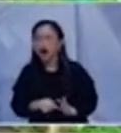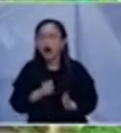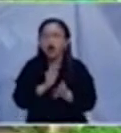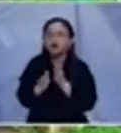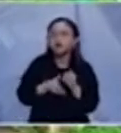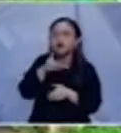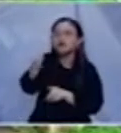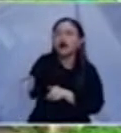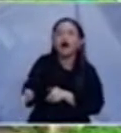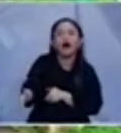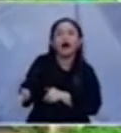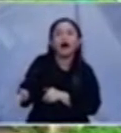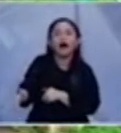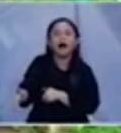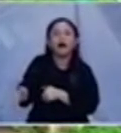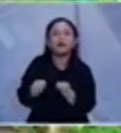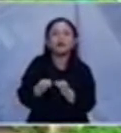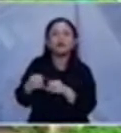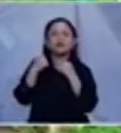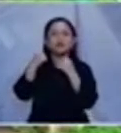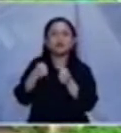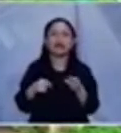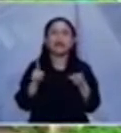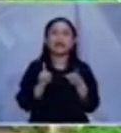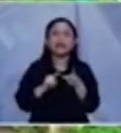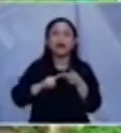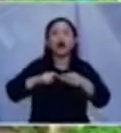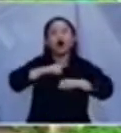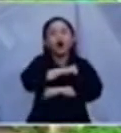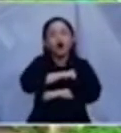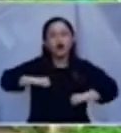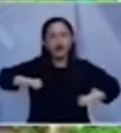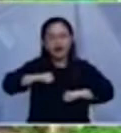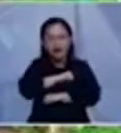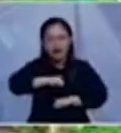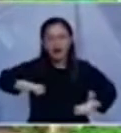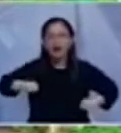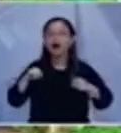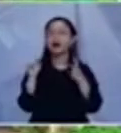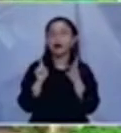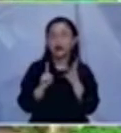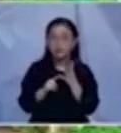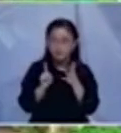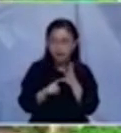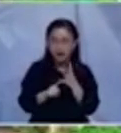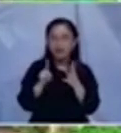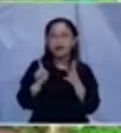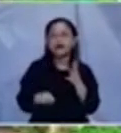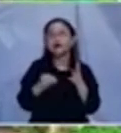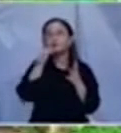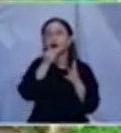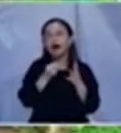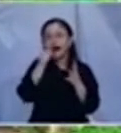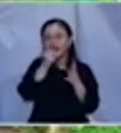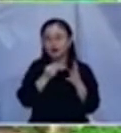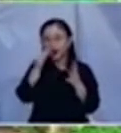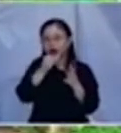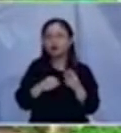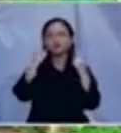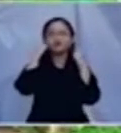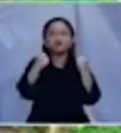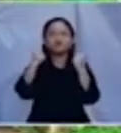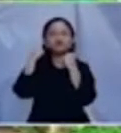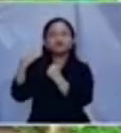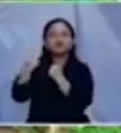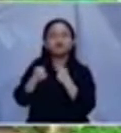kesehatan terdekat, dan jangan lupa untuk berolahraga, kemudian jangan lupa untuk diimbangi dengan makanan ataupun asupan yang bergizi dan